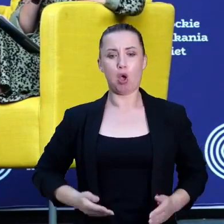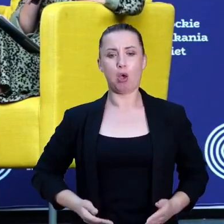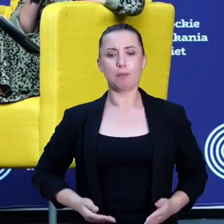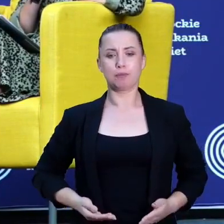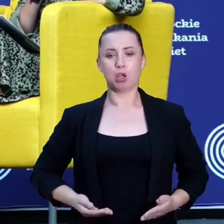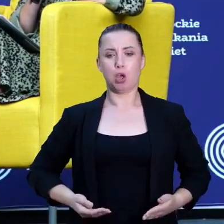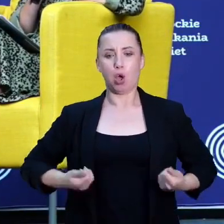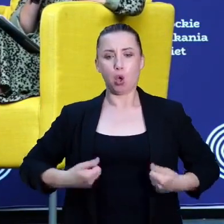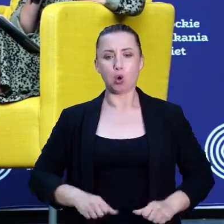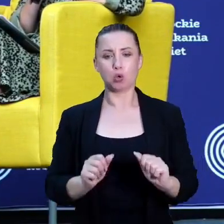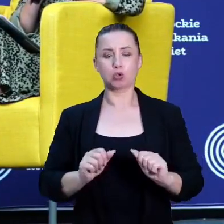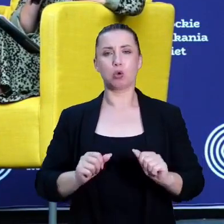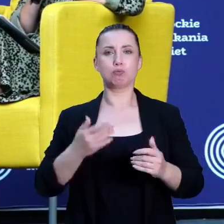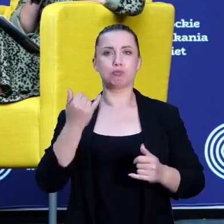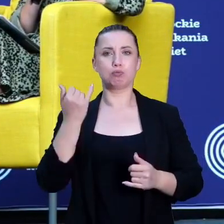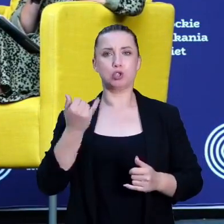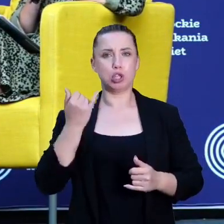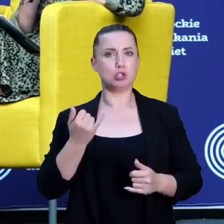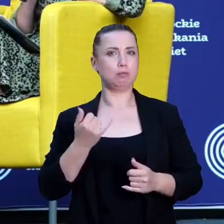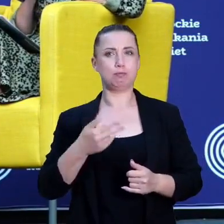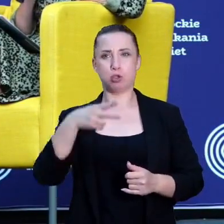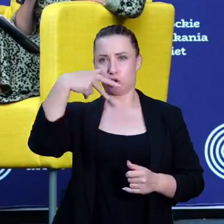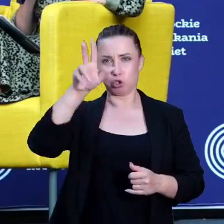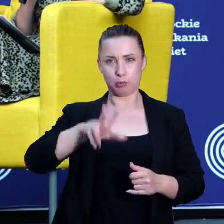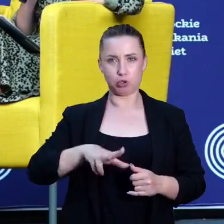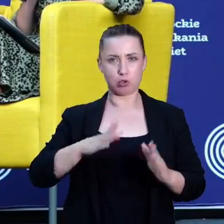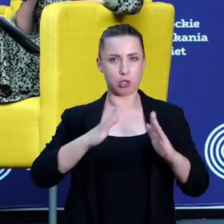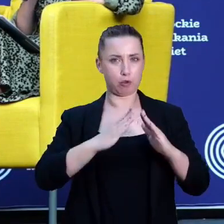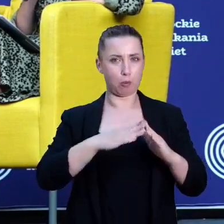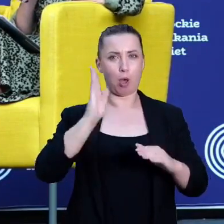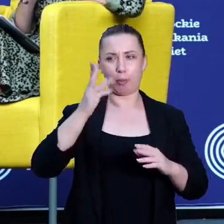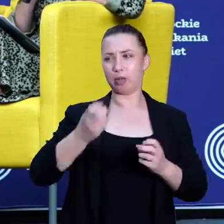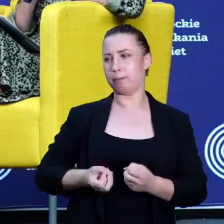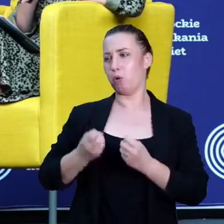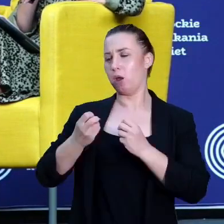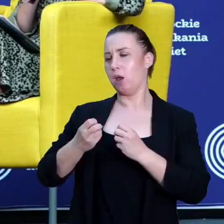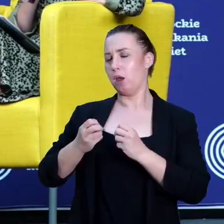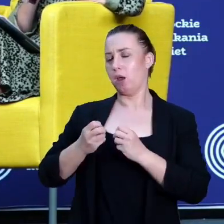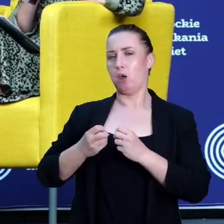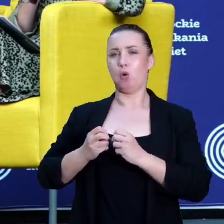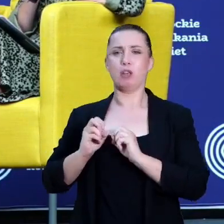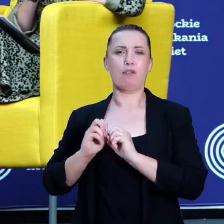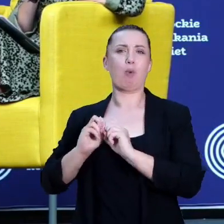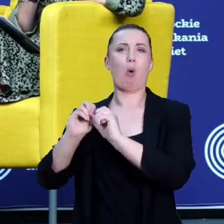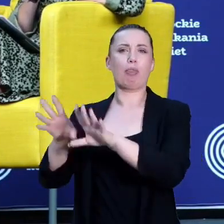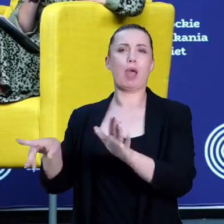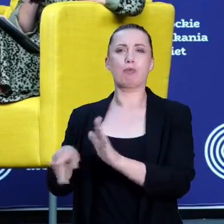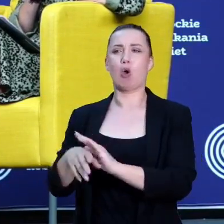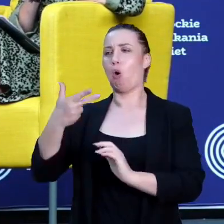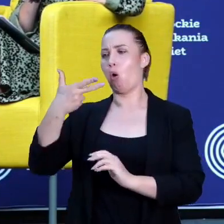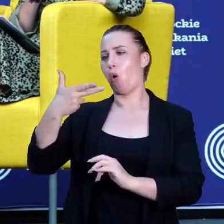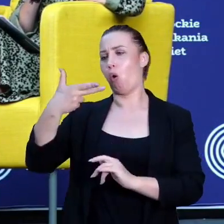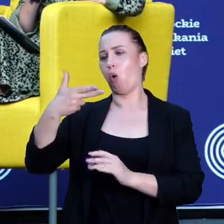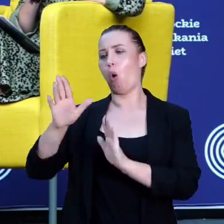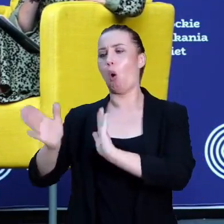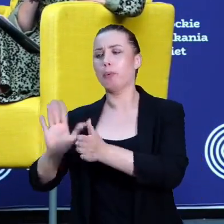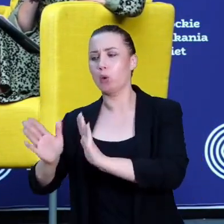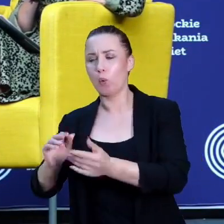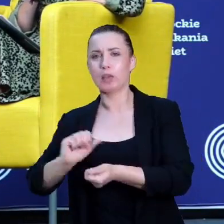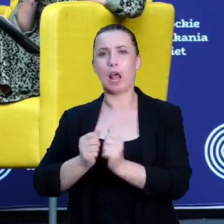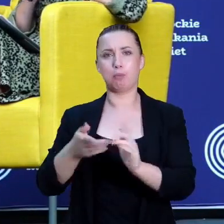ich nie piętnuje, że dziećmi zajmuje się na przykład niania, czy chodzą do jakiegoś przedszkola, czy do